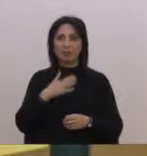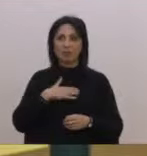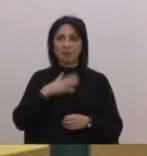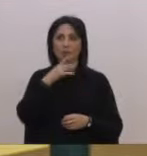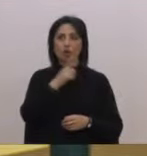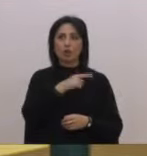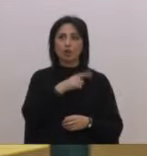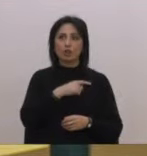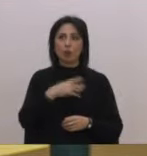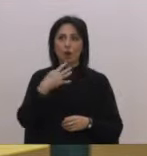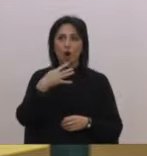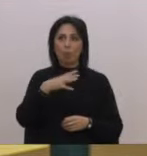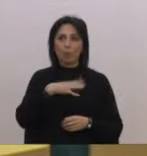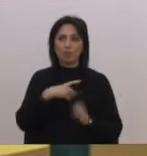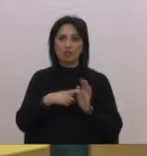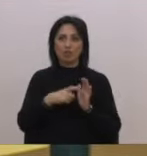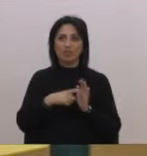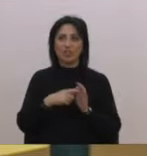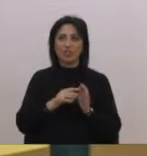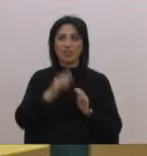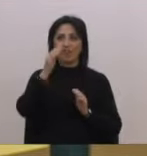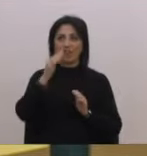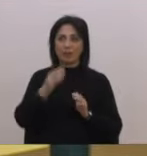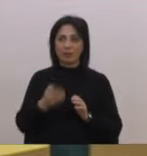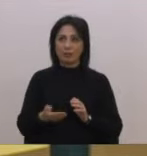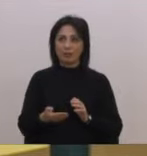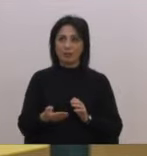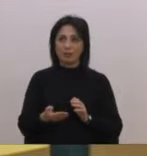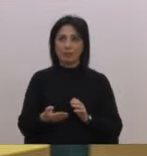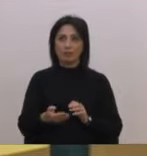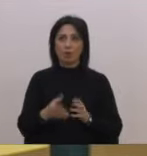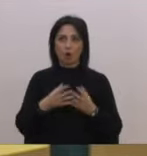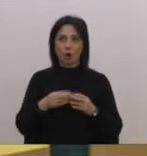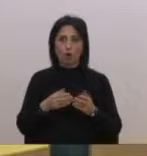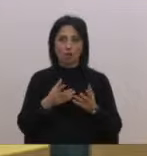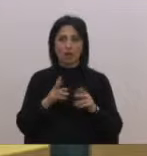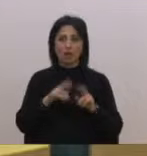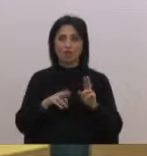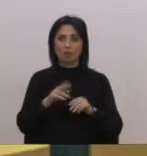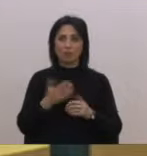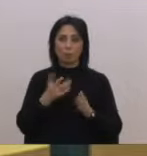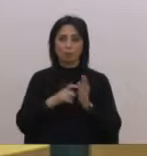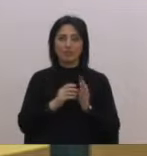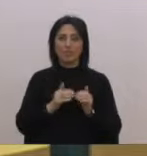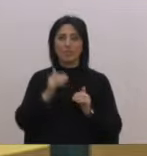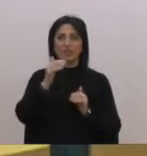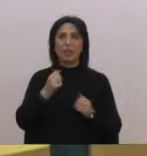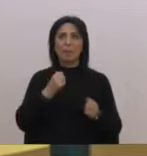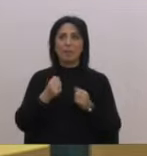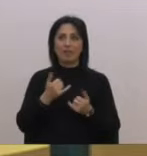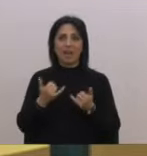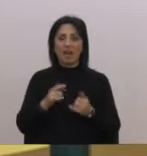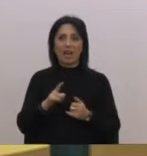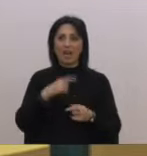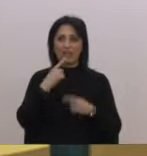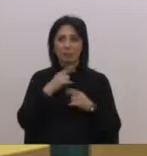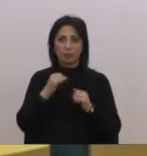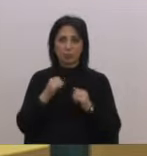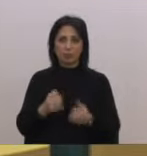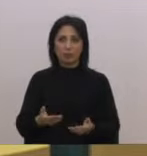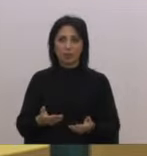drosu, ormoci, cu da, și das iau guane, anu, cu cea ca și nebulu, și da, situ iau guane, da, magaria, ahla, ragazame, uneviroc